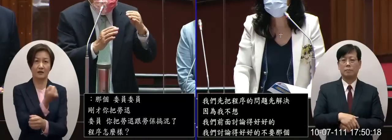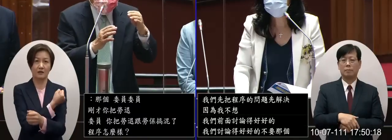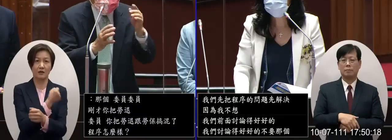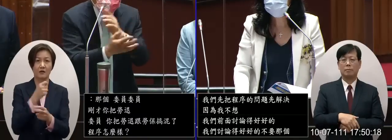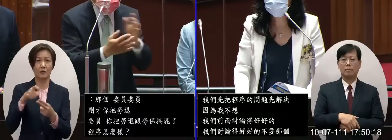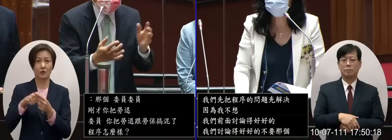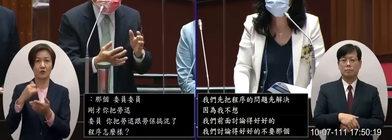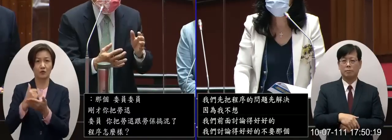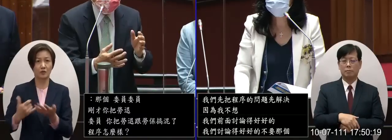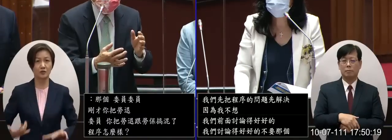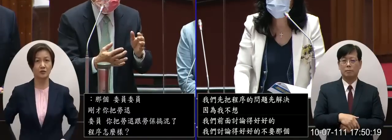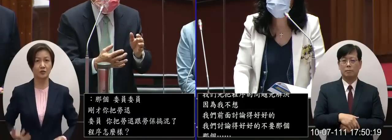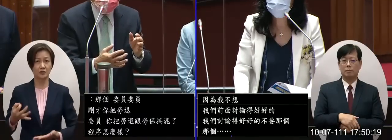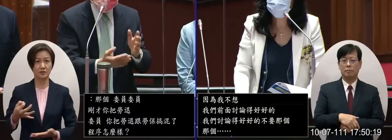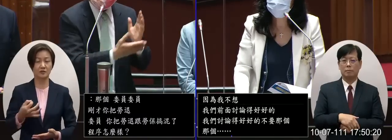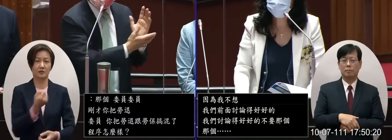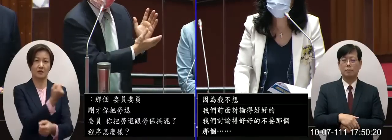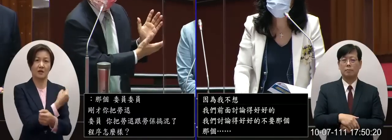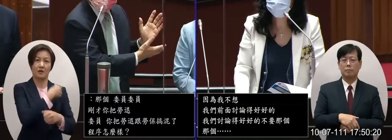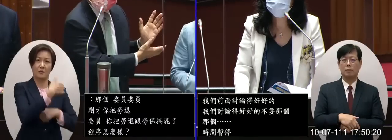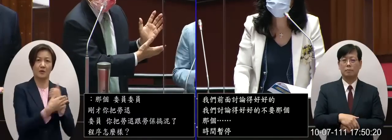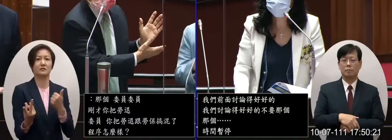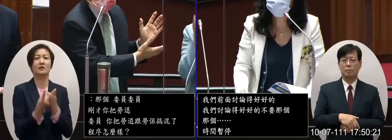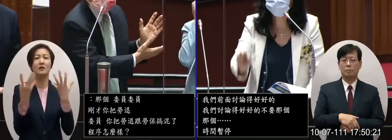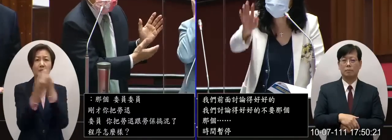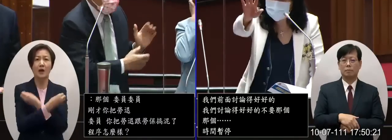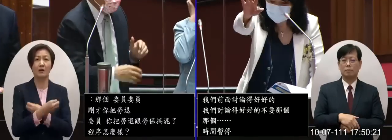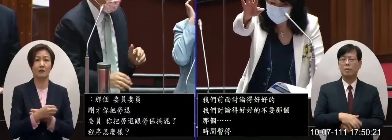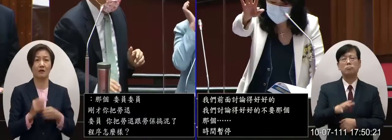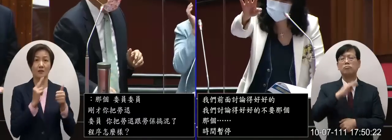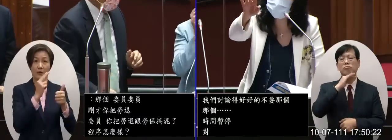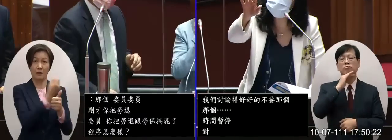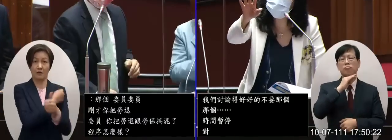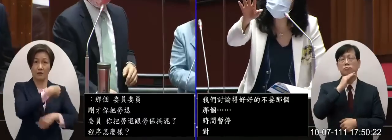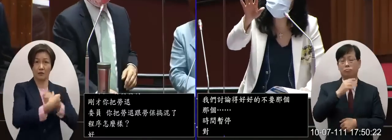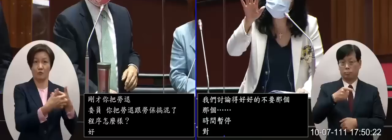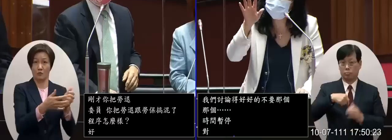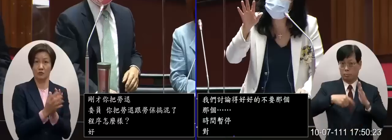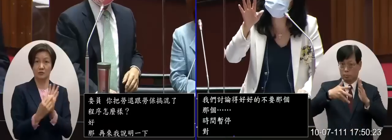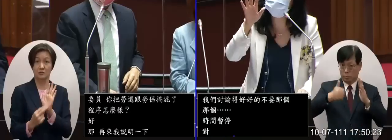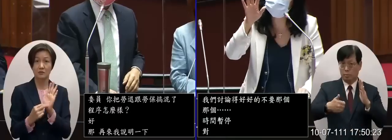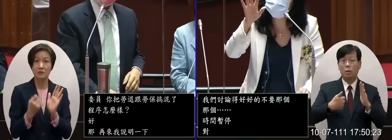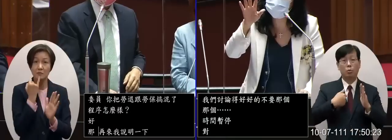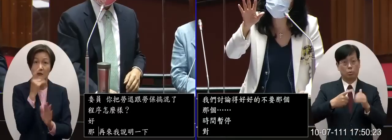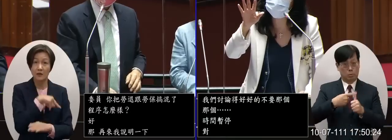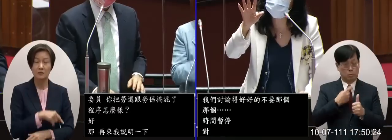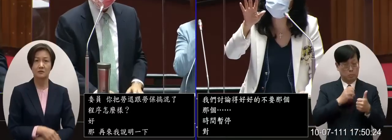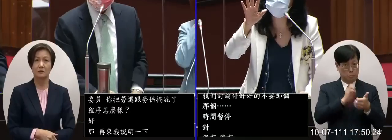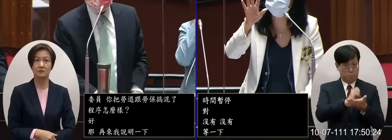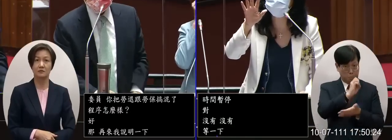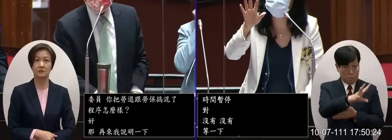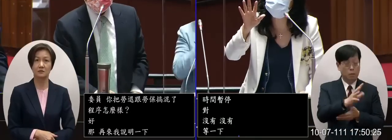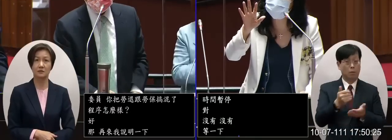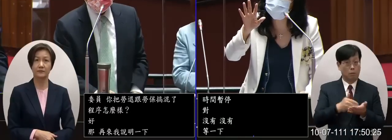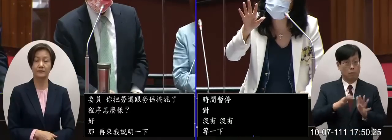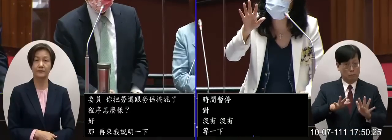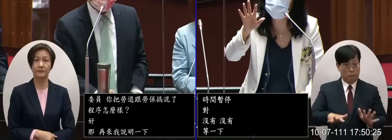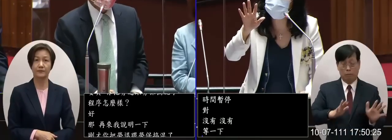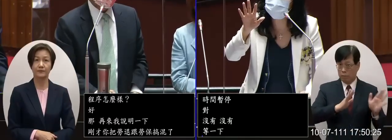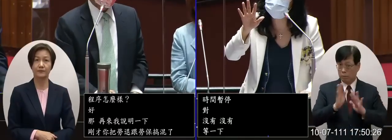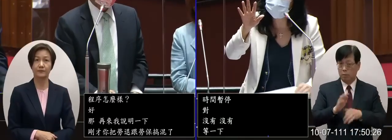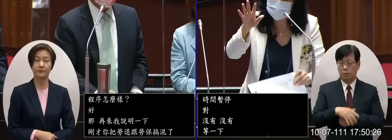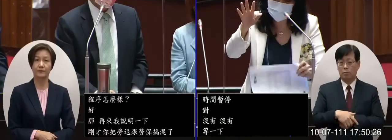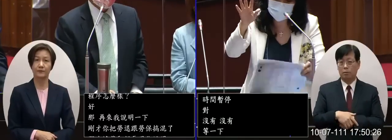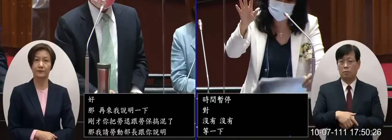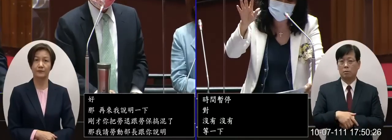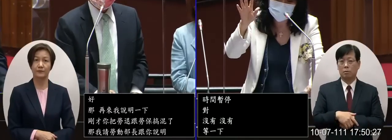跟劳保搞混了。 对。对 那我请劳动部长给你说 明。那么等一下，因为院长，那个是我先跟你报告目前的一个情